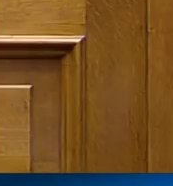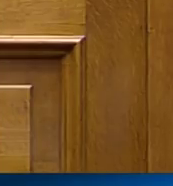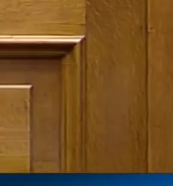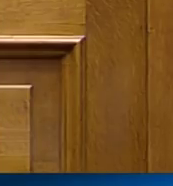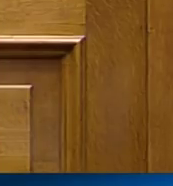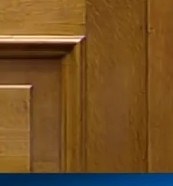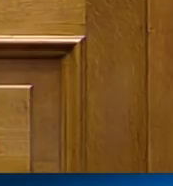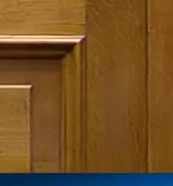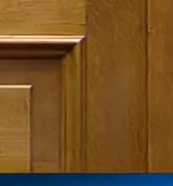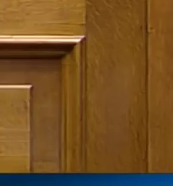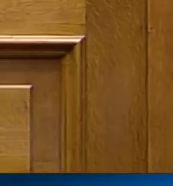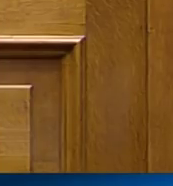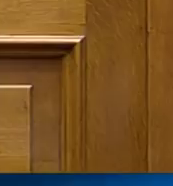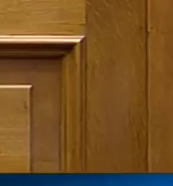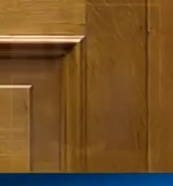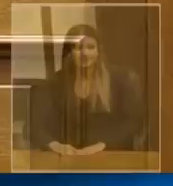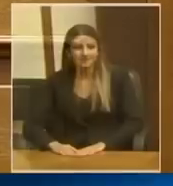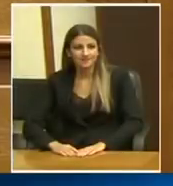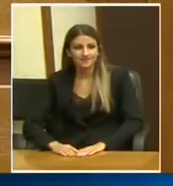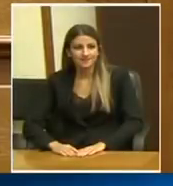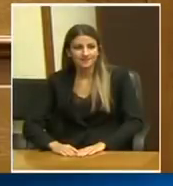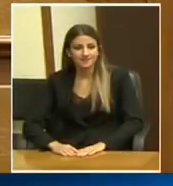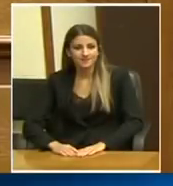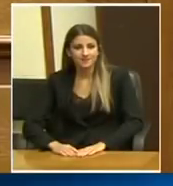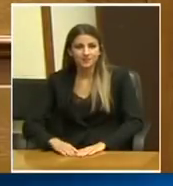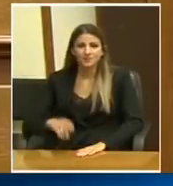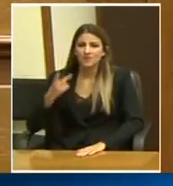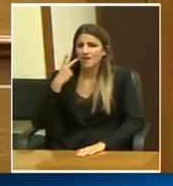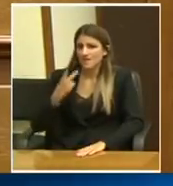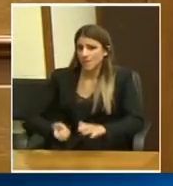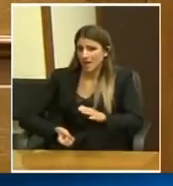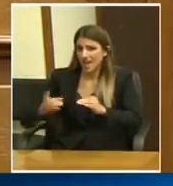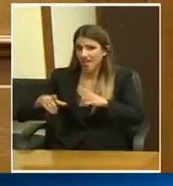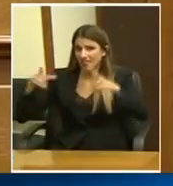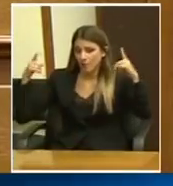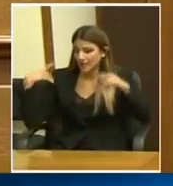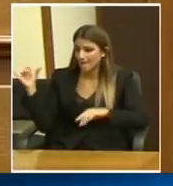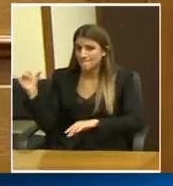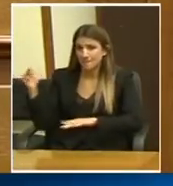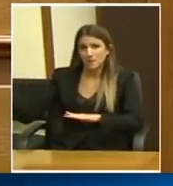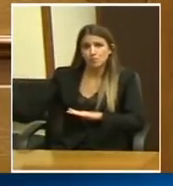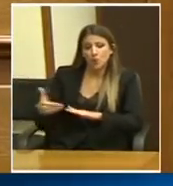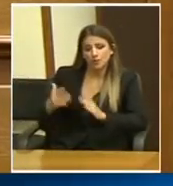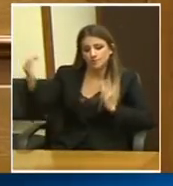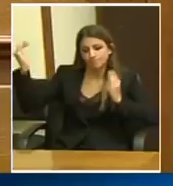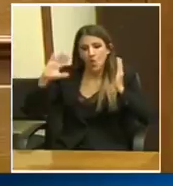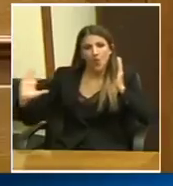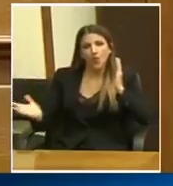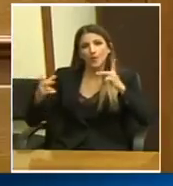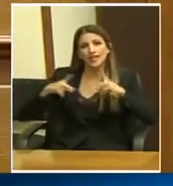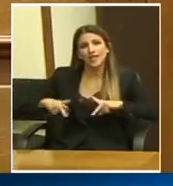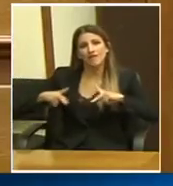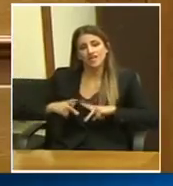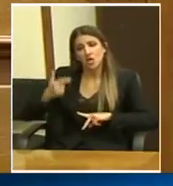ολομελία υπερψήφισε νομοσχέδιο της κυβέρνησης με 154 ψήφους. Δηλαδή ο κύριος Μητσοτάκης κατάφερε